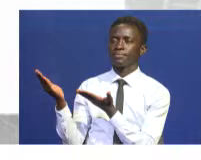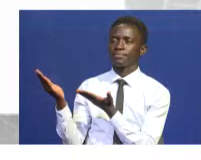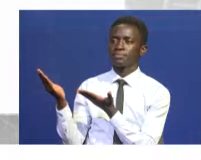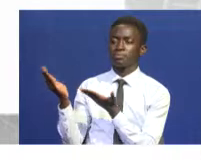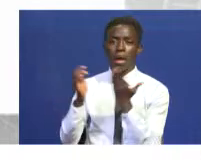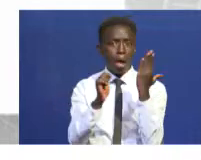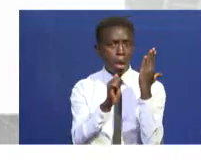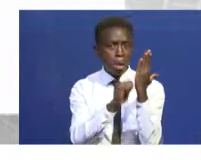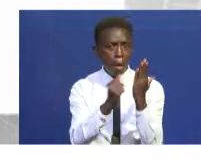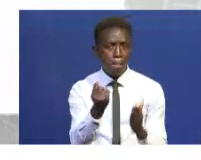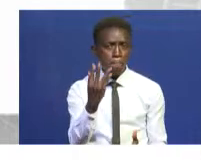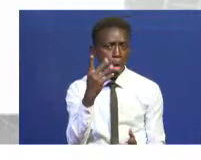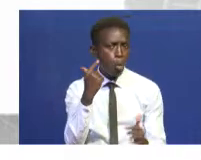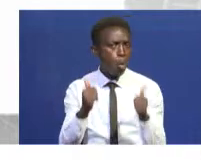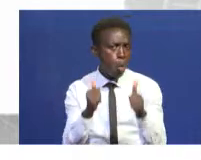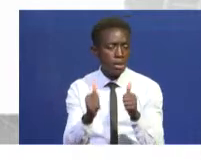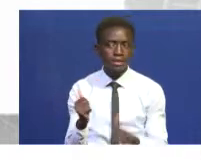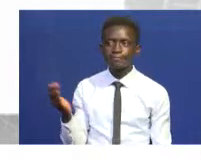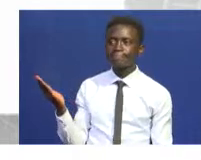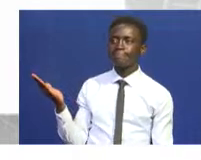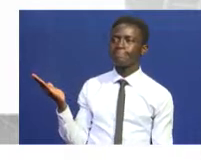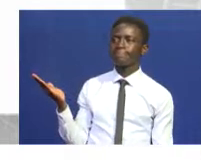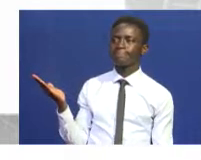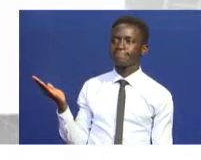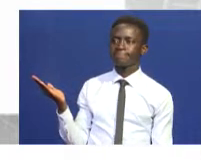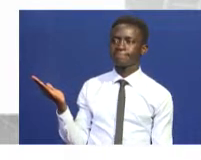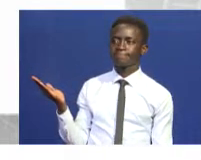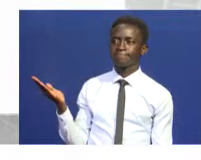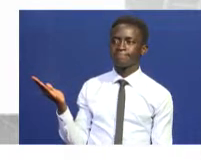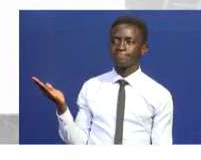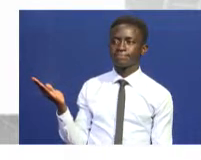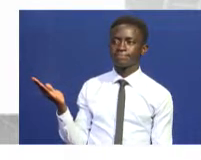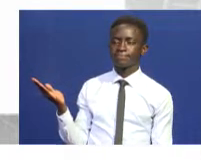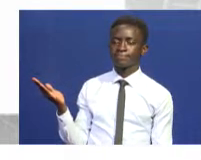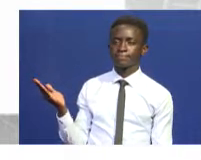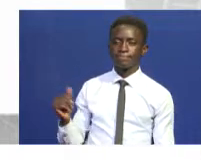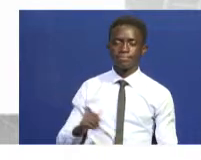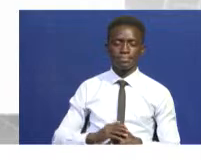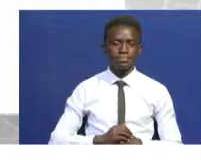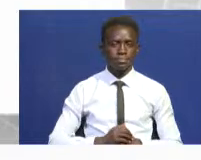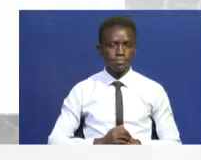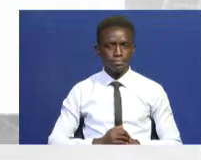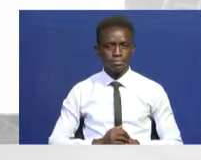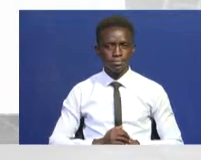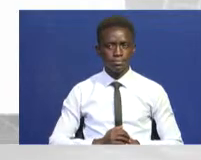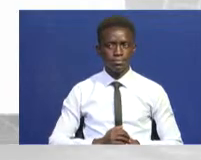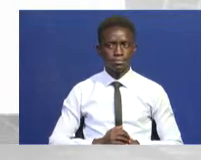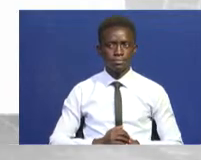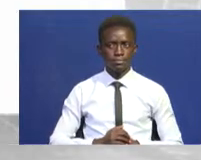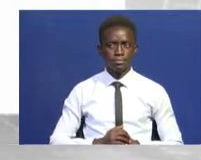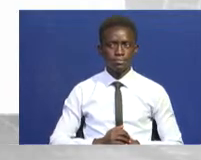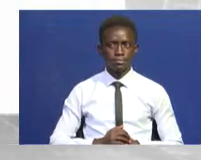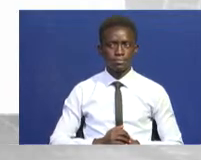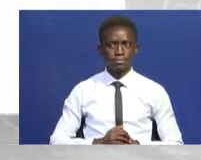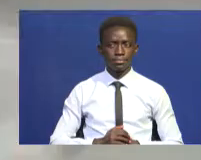0704206525. Jina ni Millicent Akinyi. Kasi cha Namasha, Darubini.